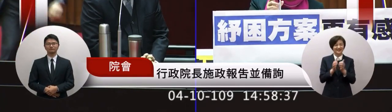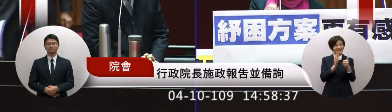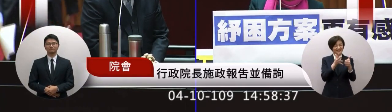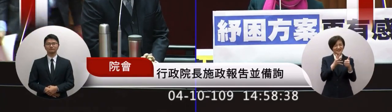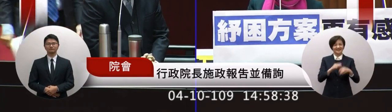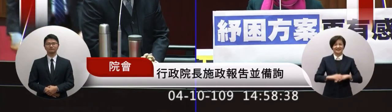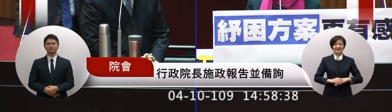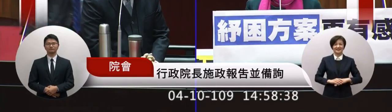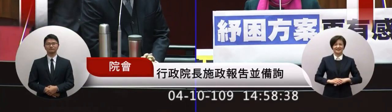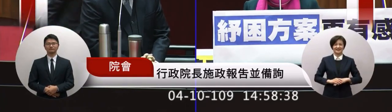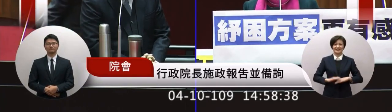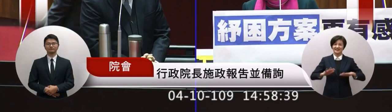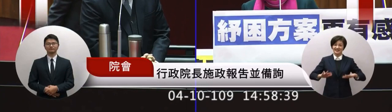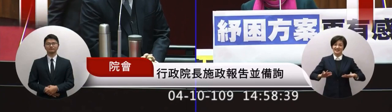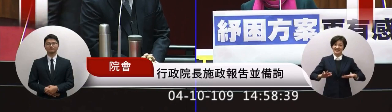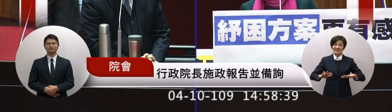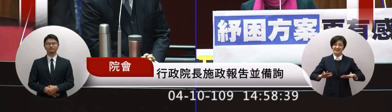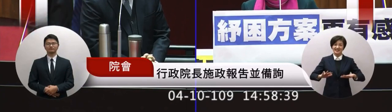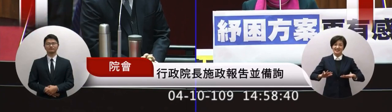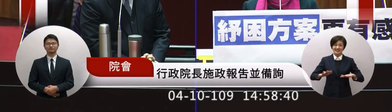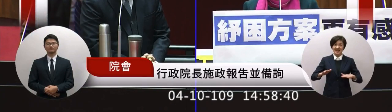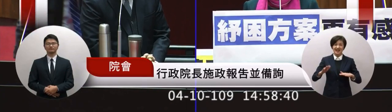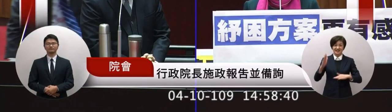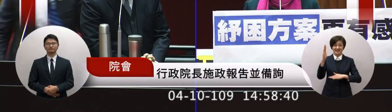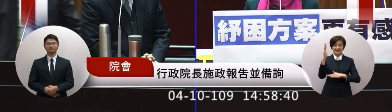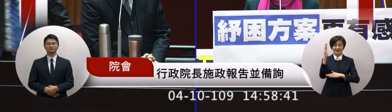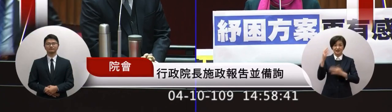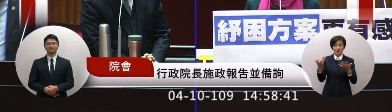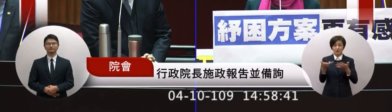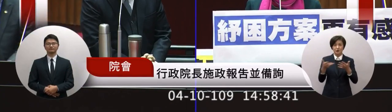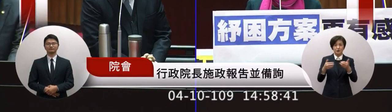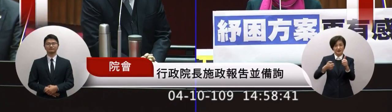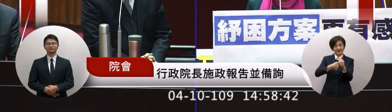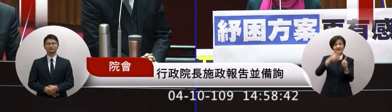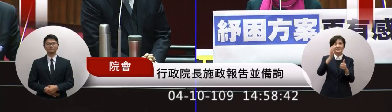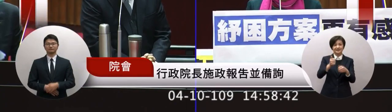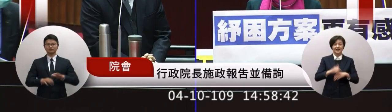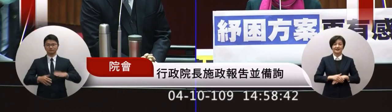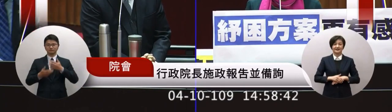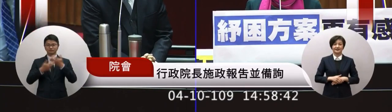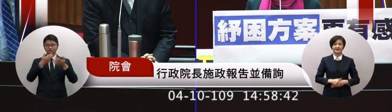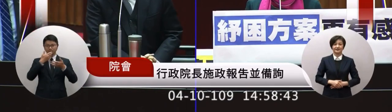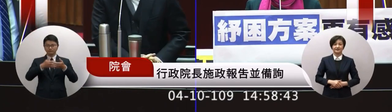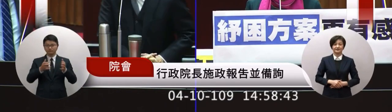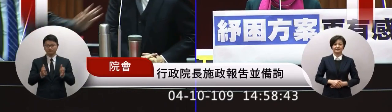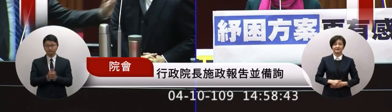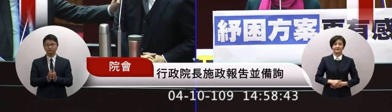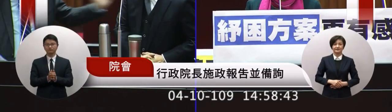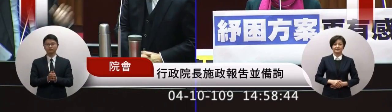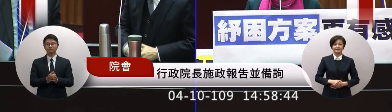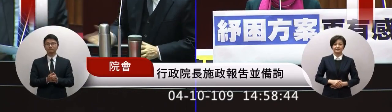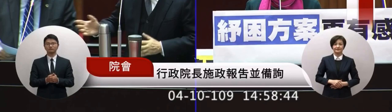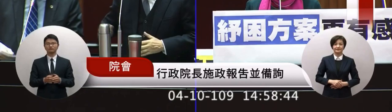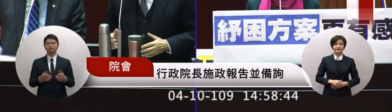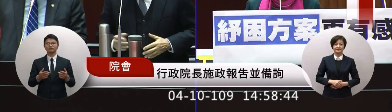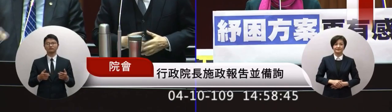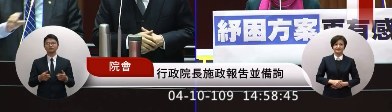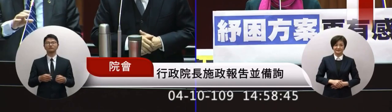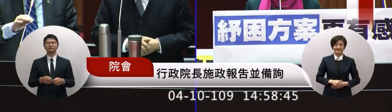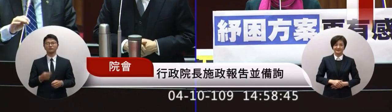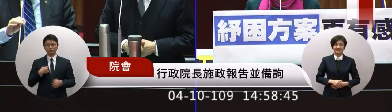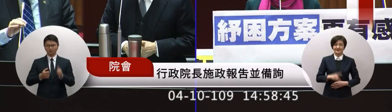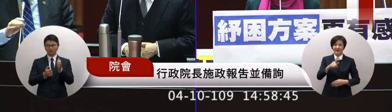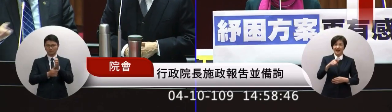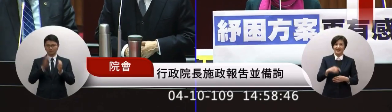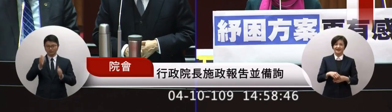是我们政策是 吧？今天卫福部没有，因为不是卫福部的我们